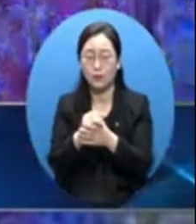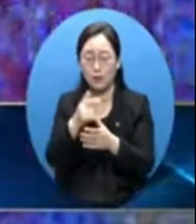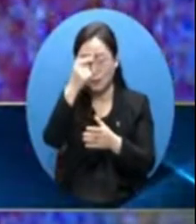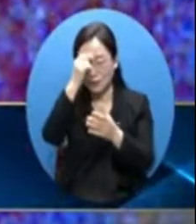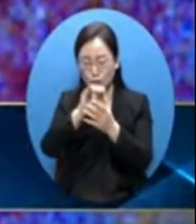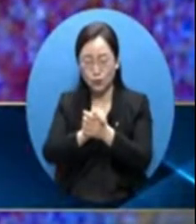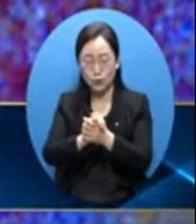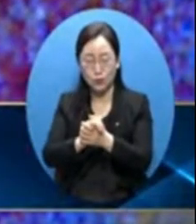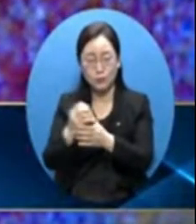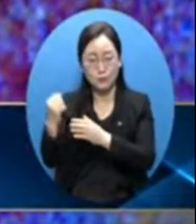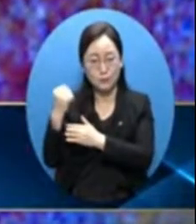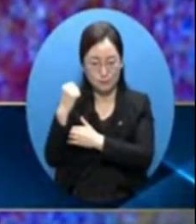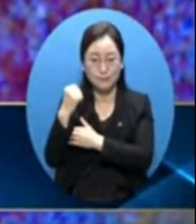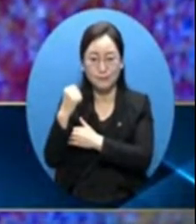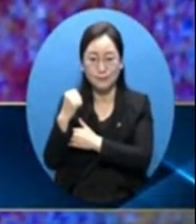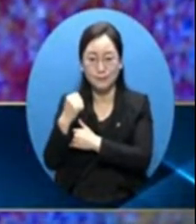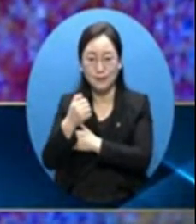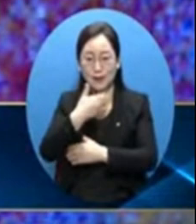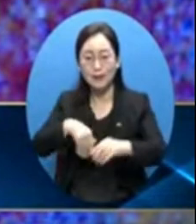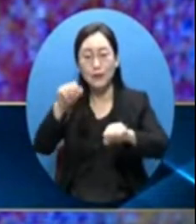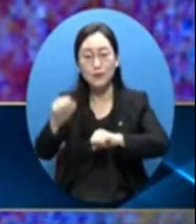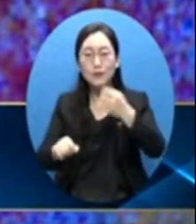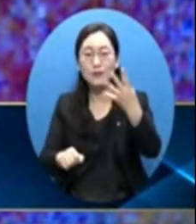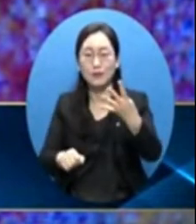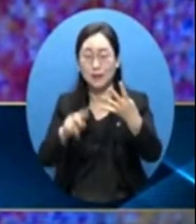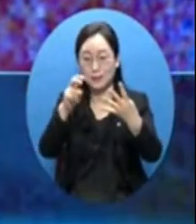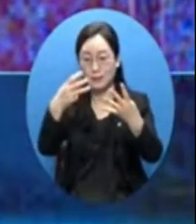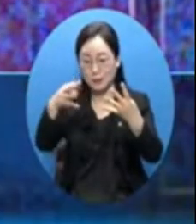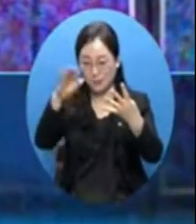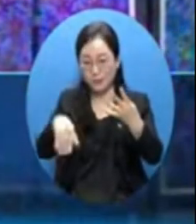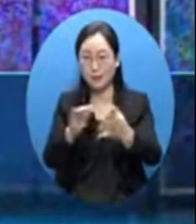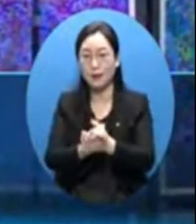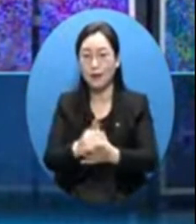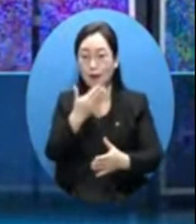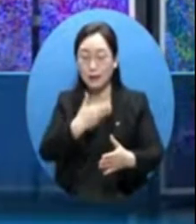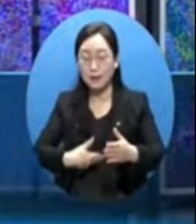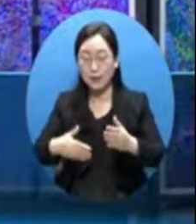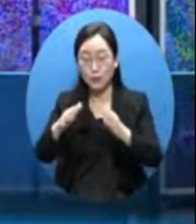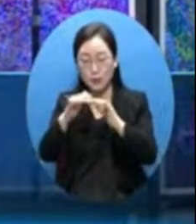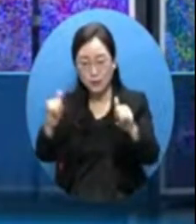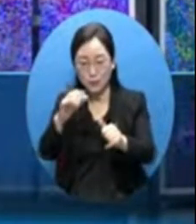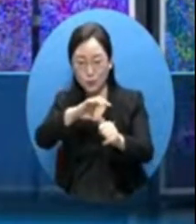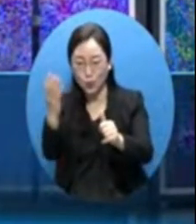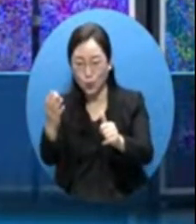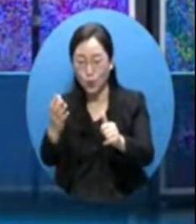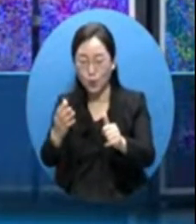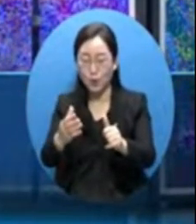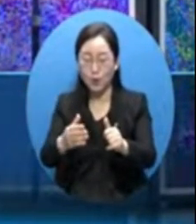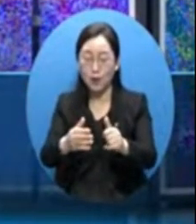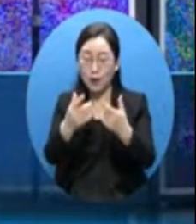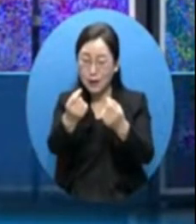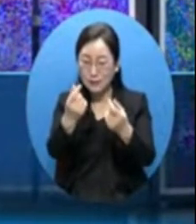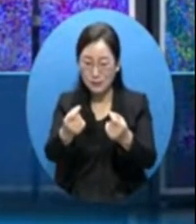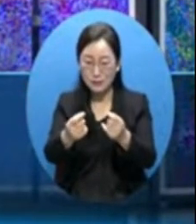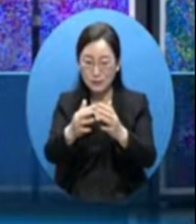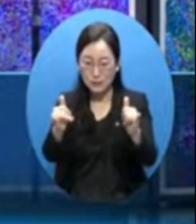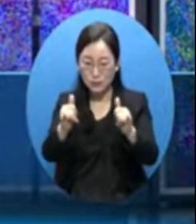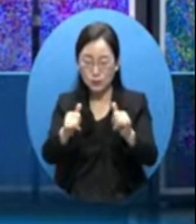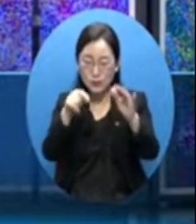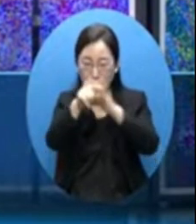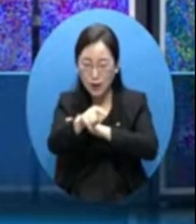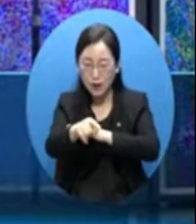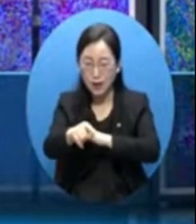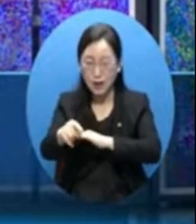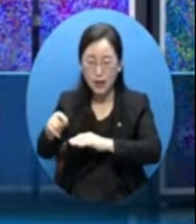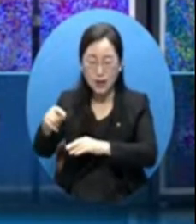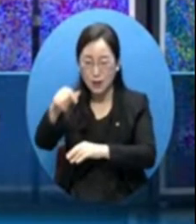있습니다. 사도행전 4장 23절 24절입니다. 사도들이 노임의 그 동료에게 가서 제사장들과 장로들의 말을 다